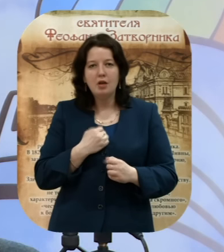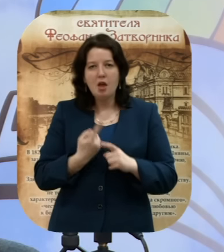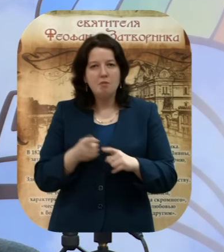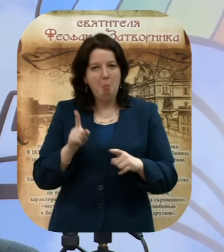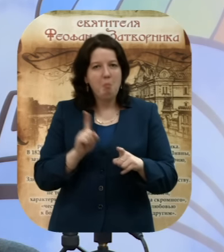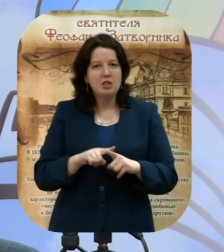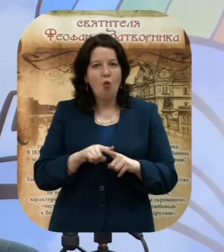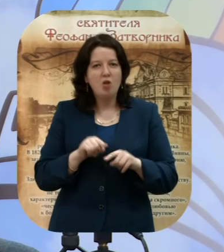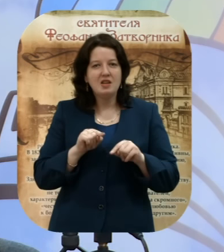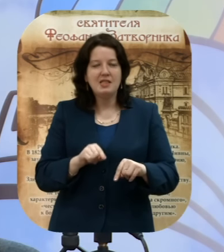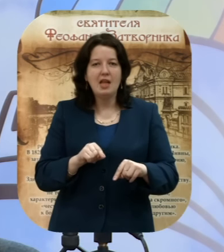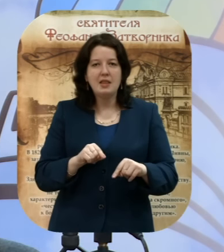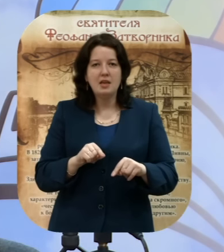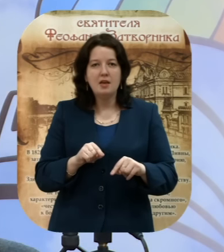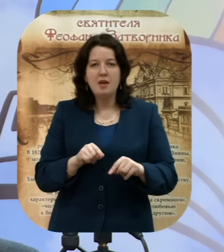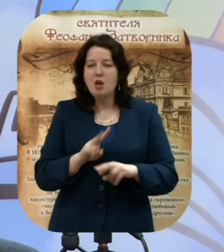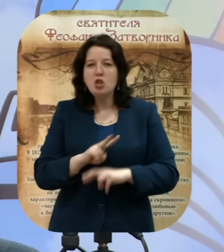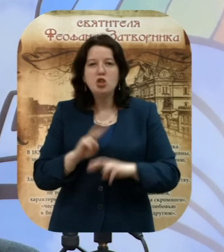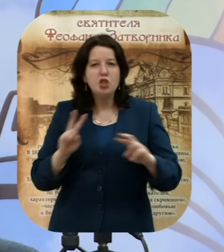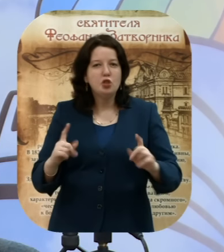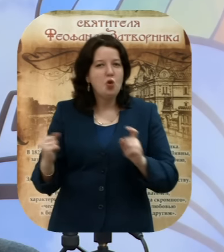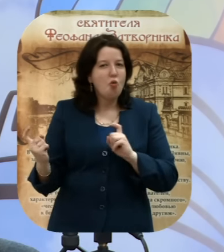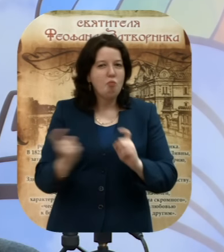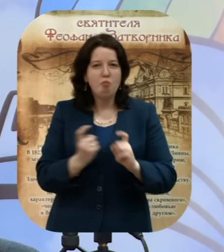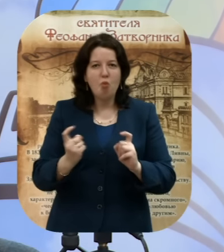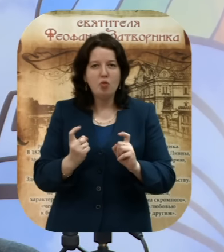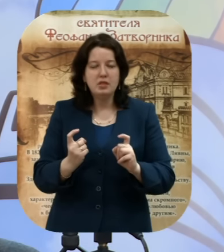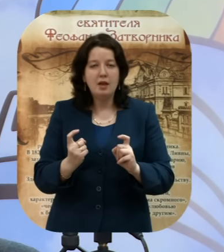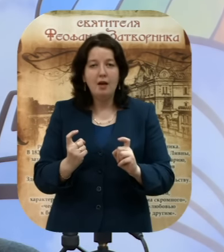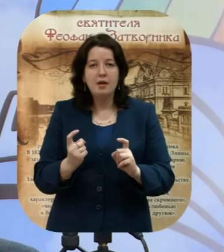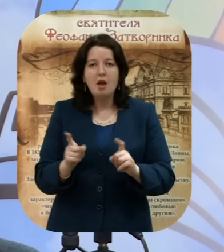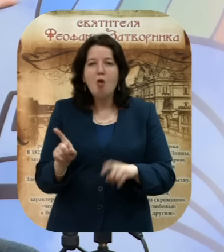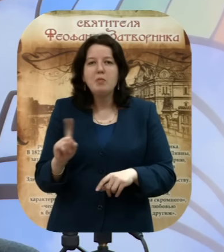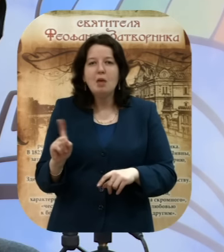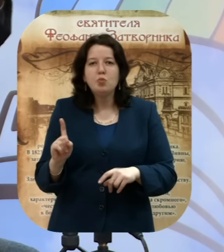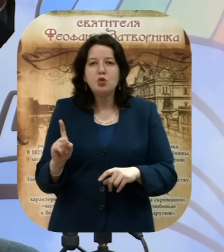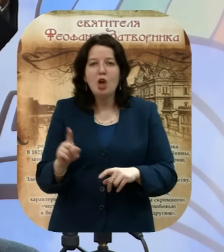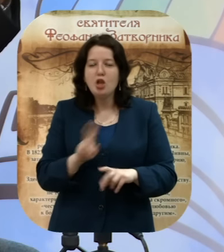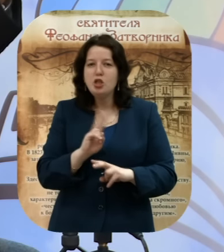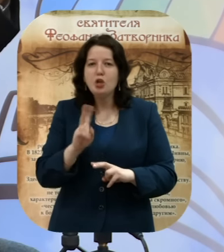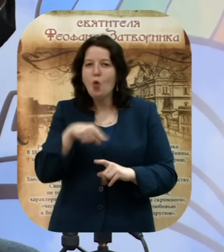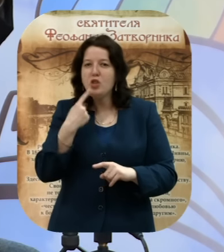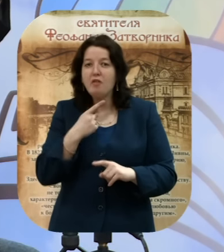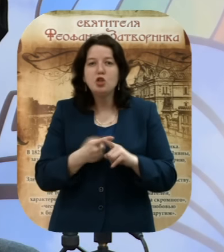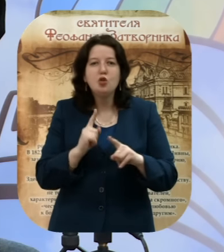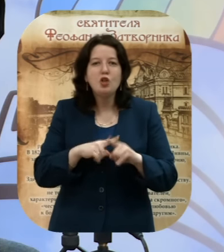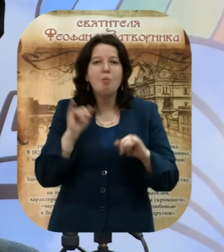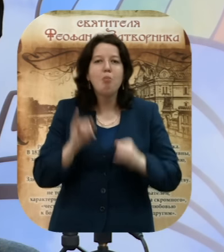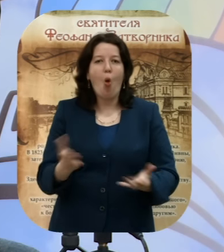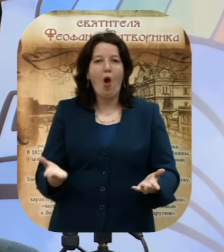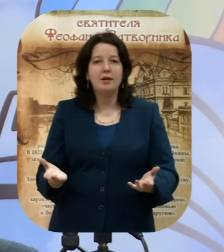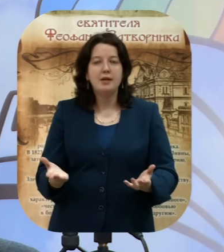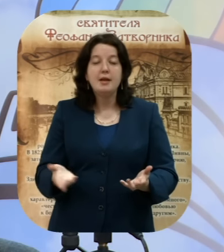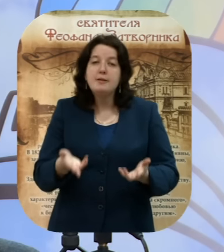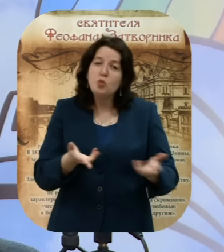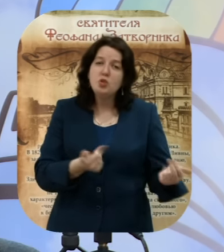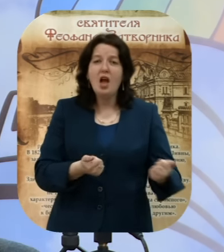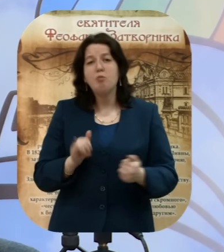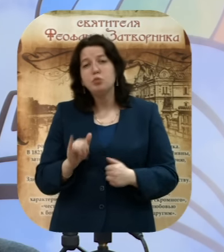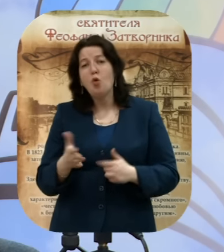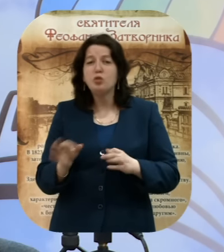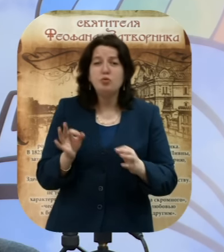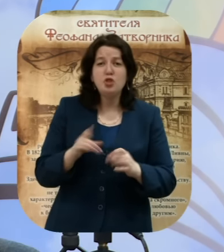этой страстью никто не борется, потому что никто не говорит, что это плохо. Ну да, плохо, да,